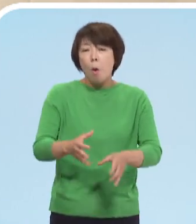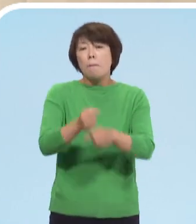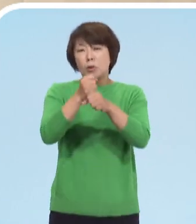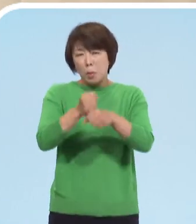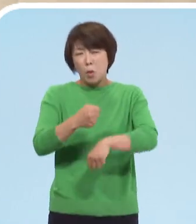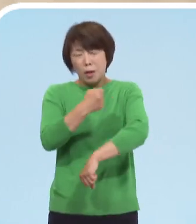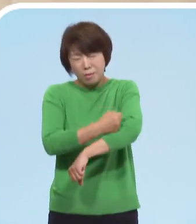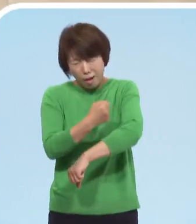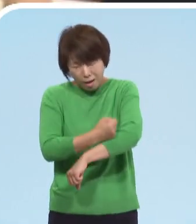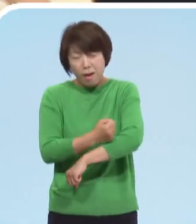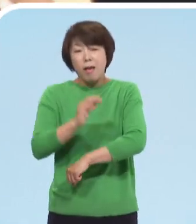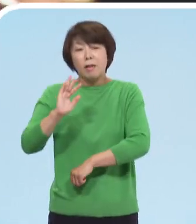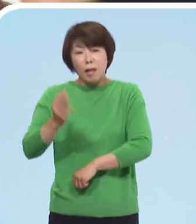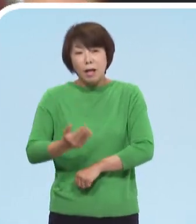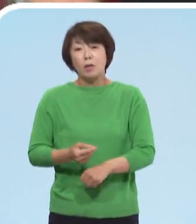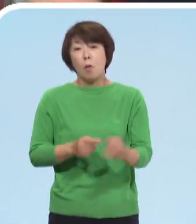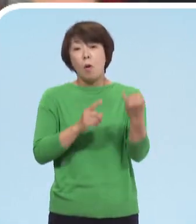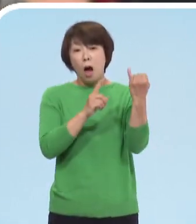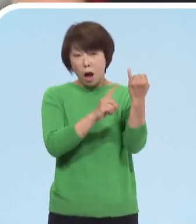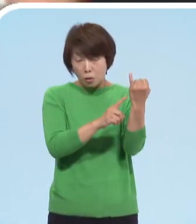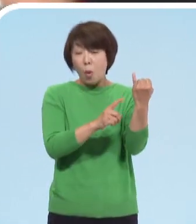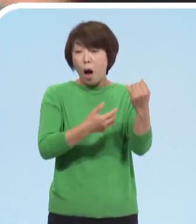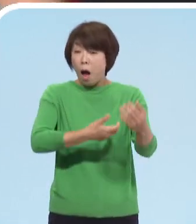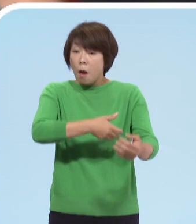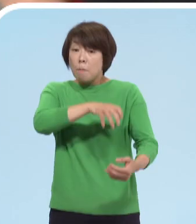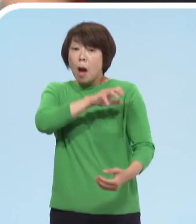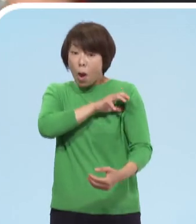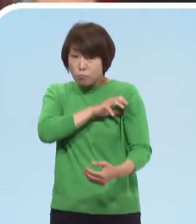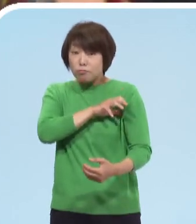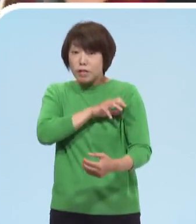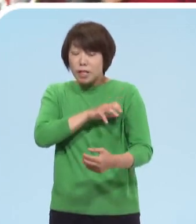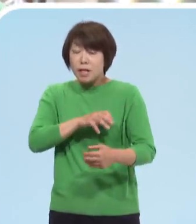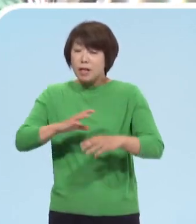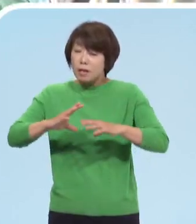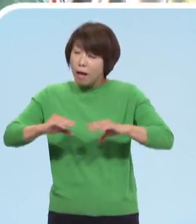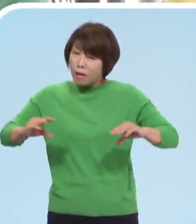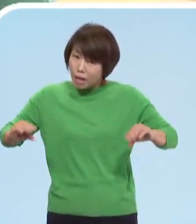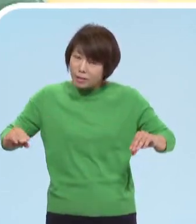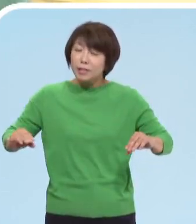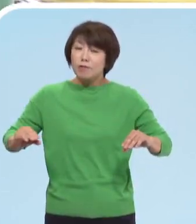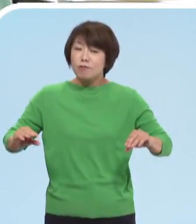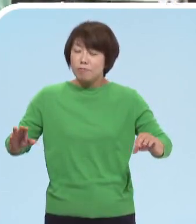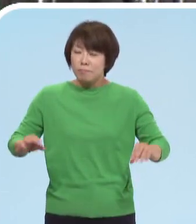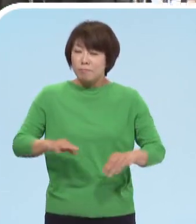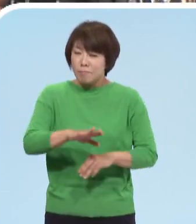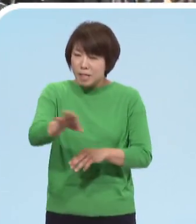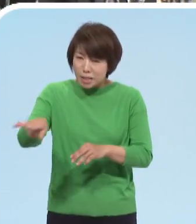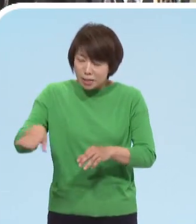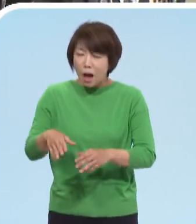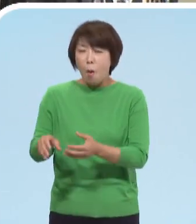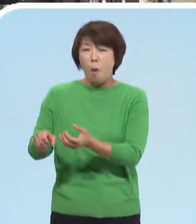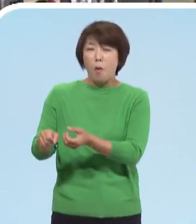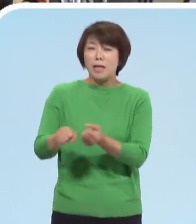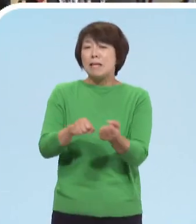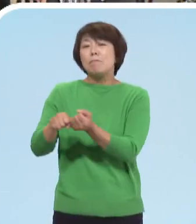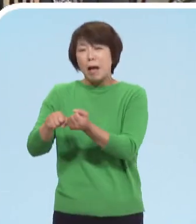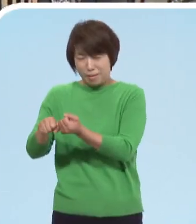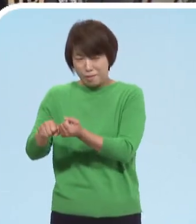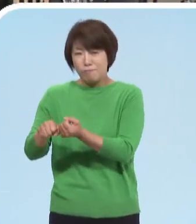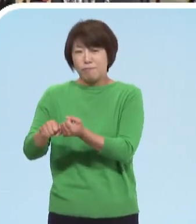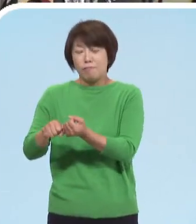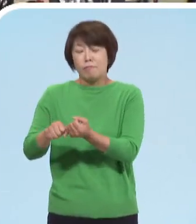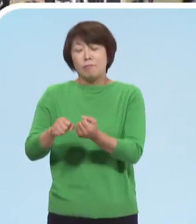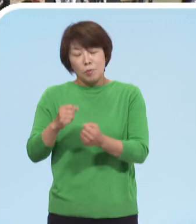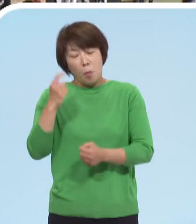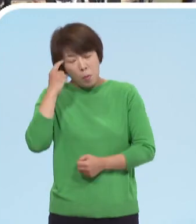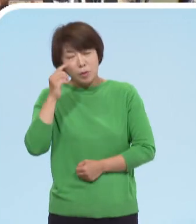変なことなんですけど、それをパワフルになんだけど自然体で人をまとめてここまでやってきてるっていう